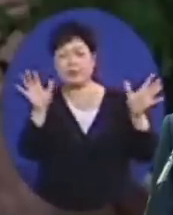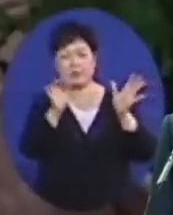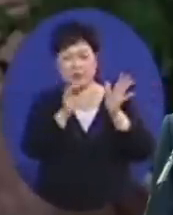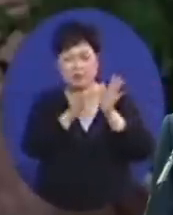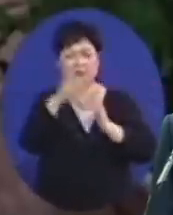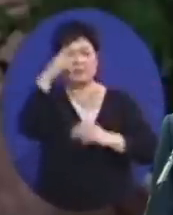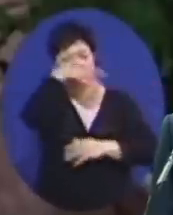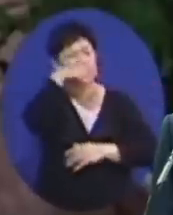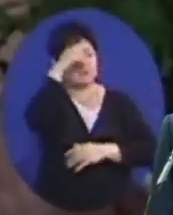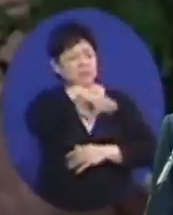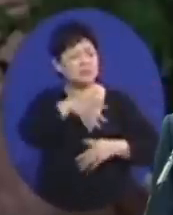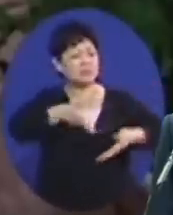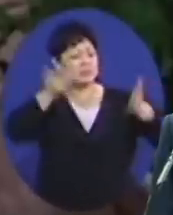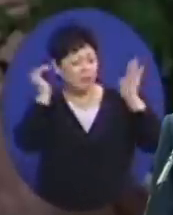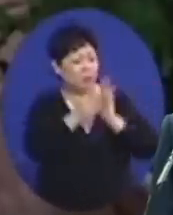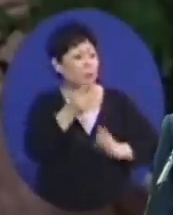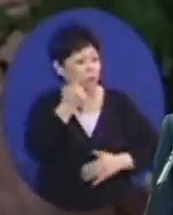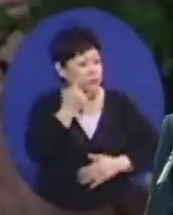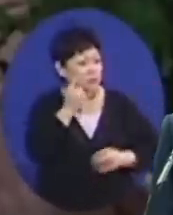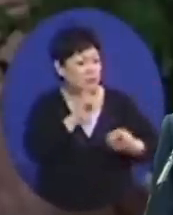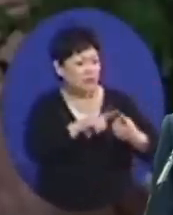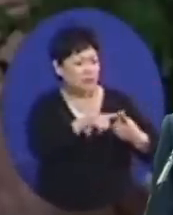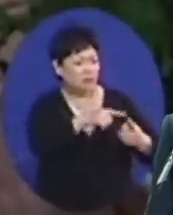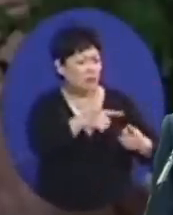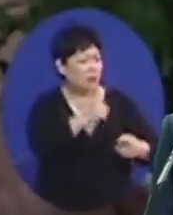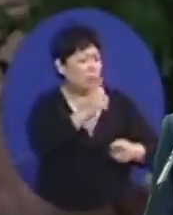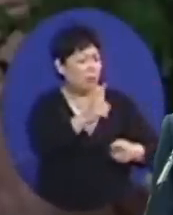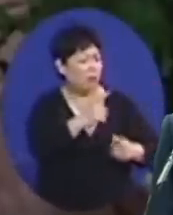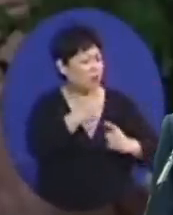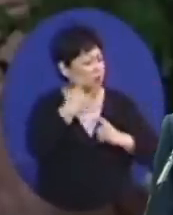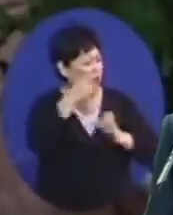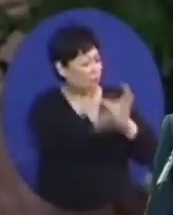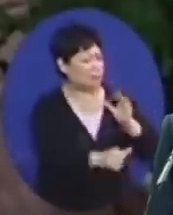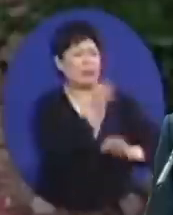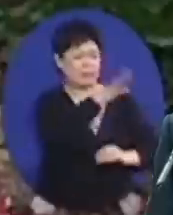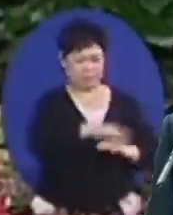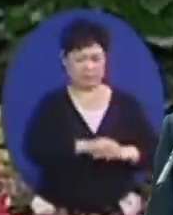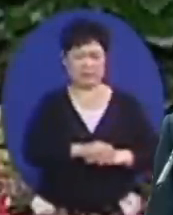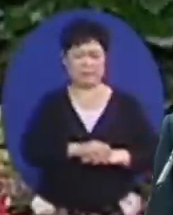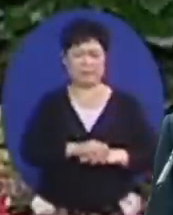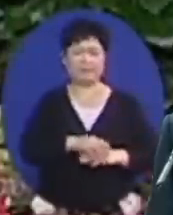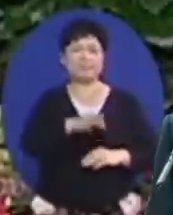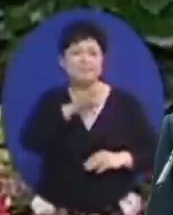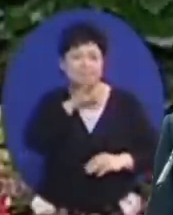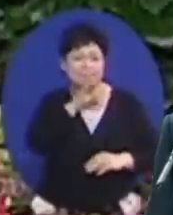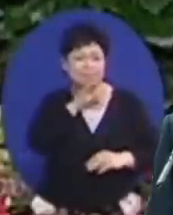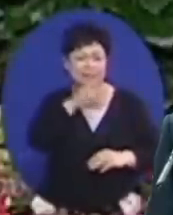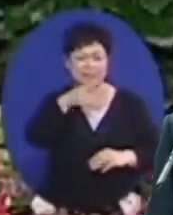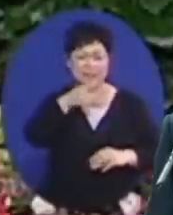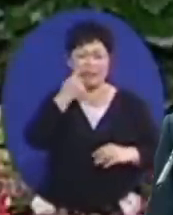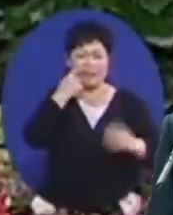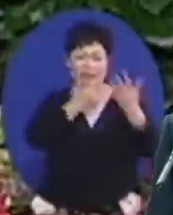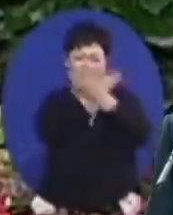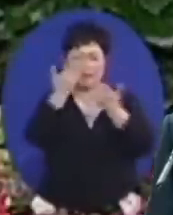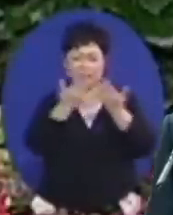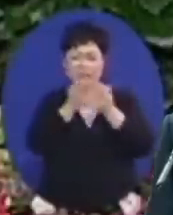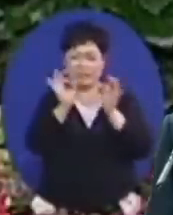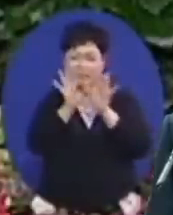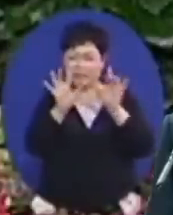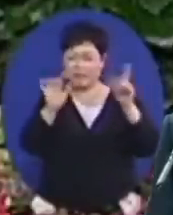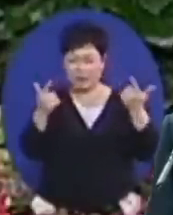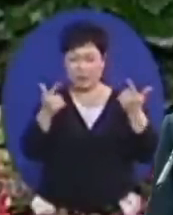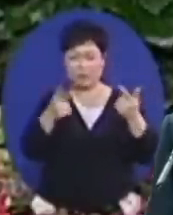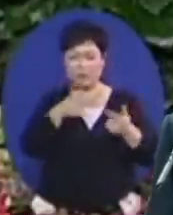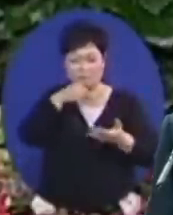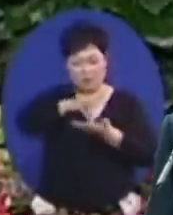보는 것이지 그의 인생을 팔아서는 안 된다는 것입니다. 참으로 안개같이 사라지지 않고 거품같이 꺼지지 않은